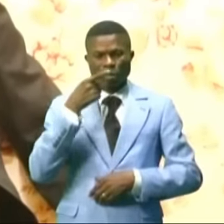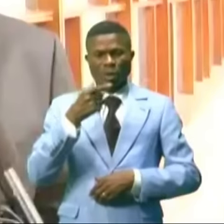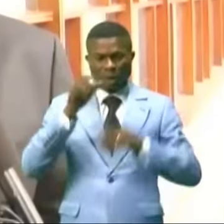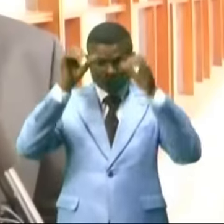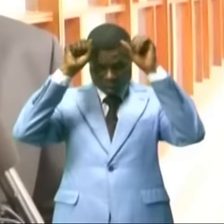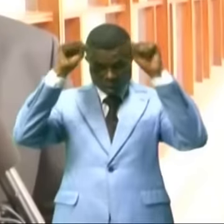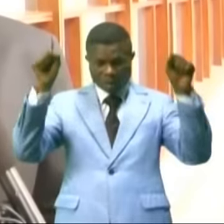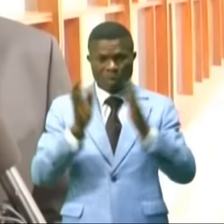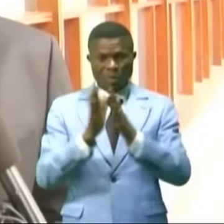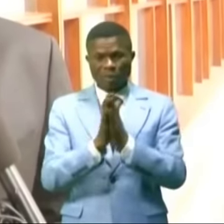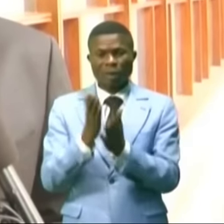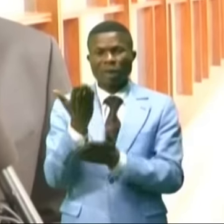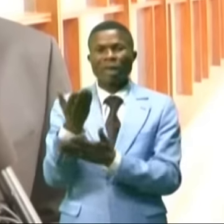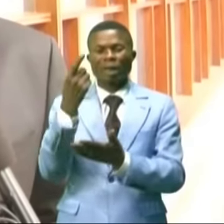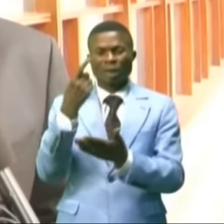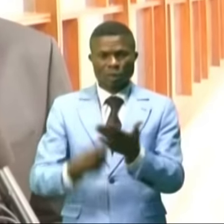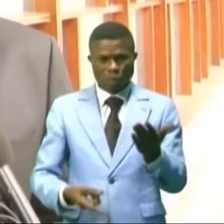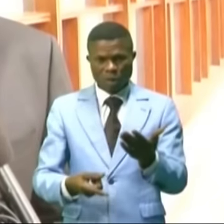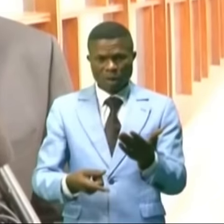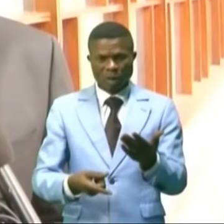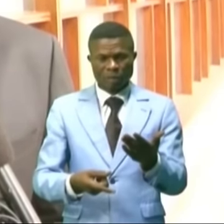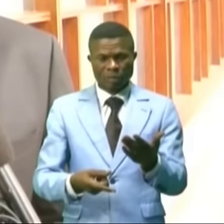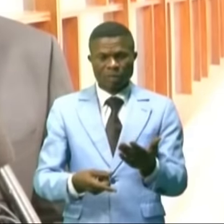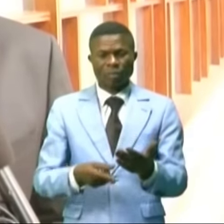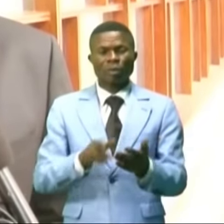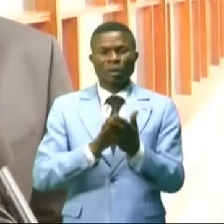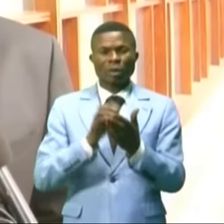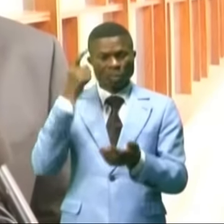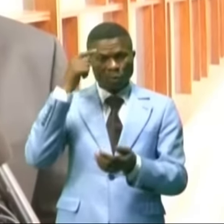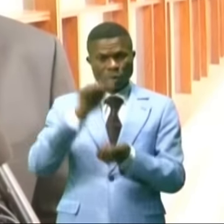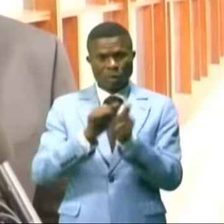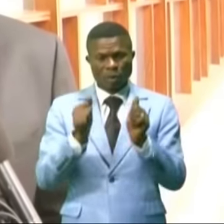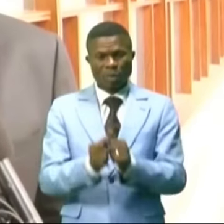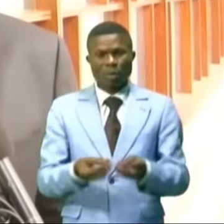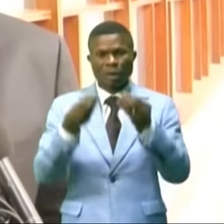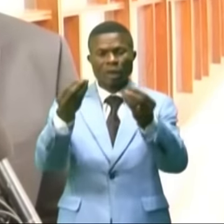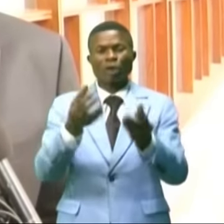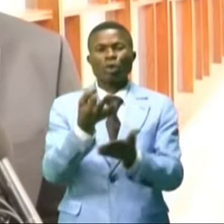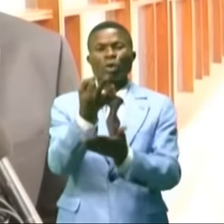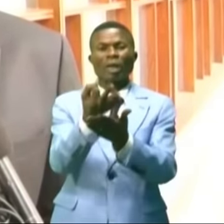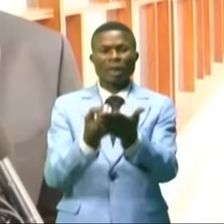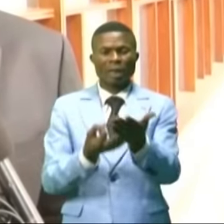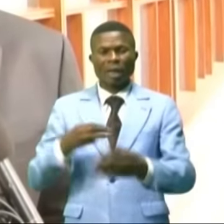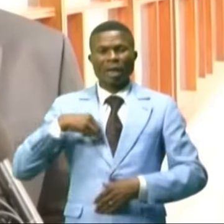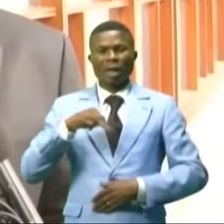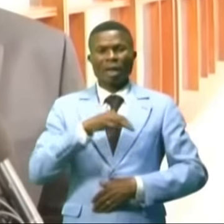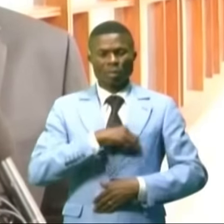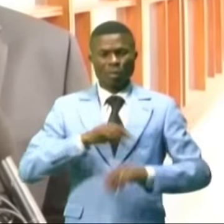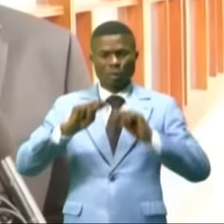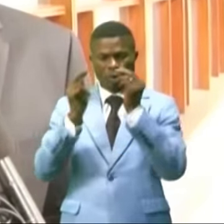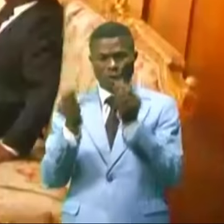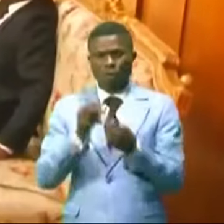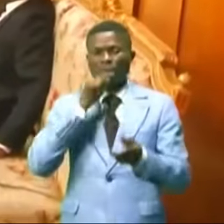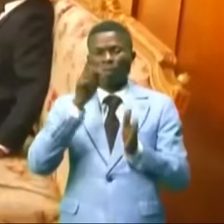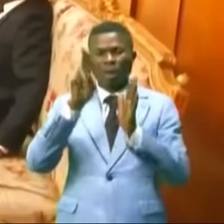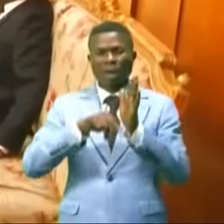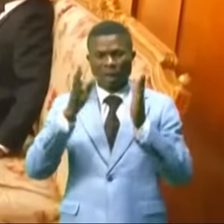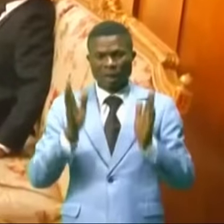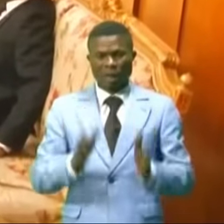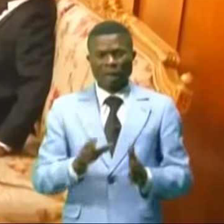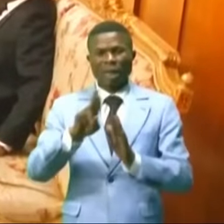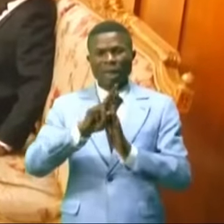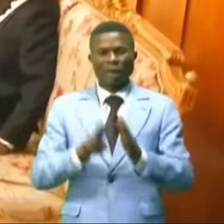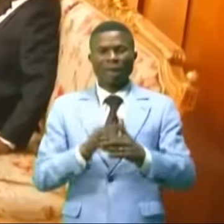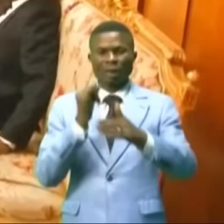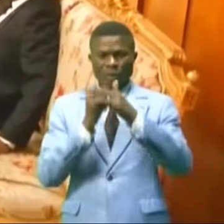président a demandé, le président de l'Assemblée nationale, concernant le dépôt des listes des membres de notre groupe parlementaire et du règlement